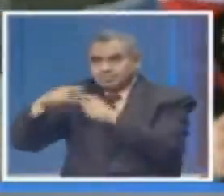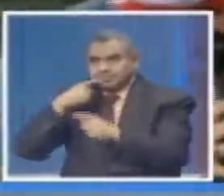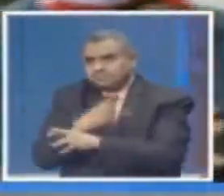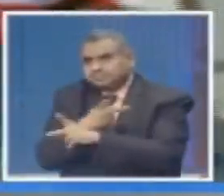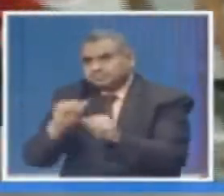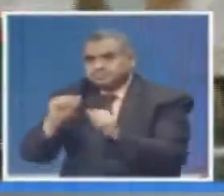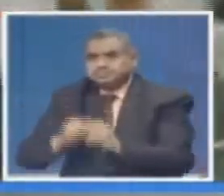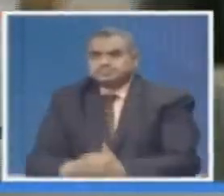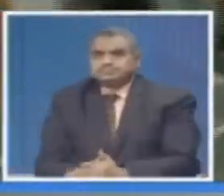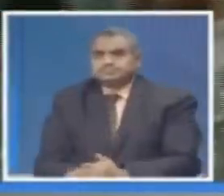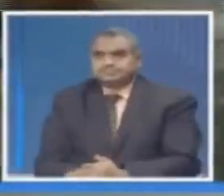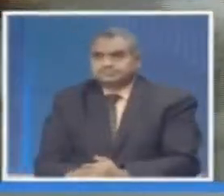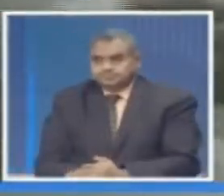المختلفة.